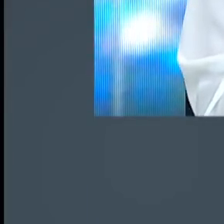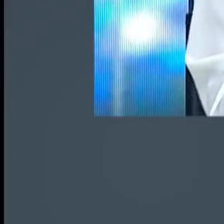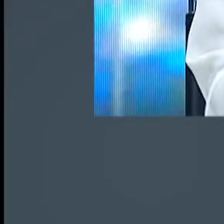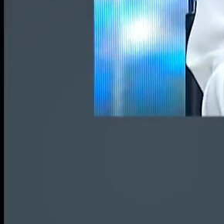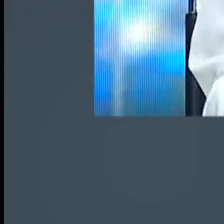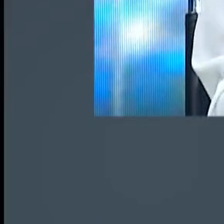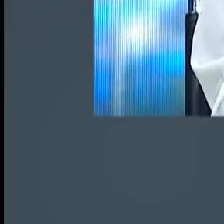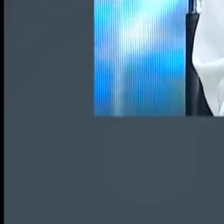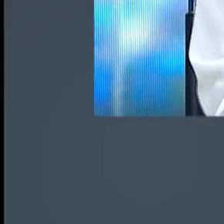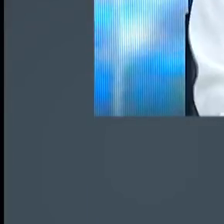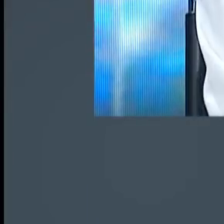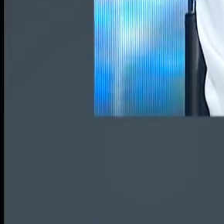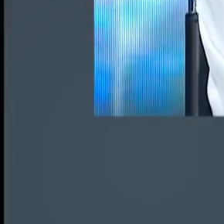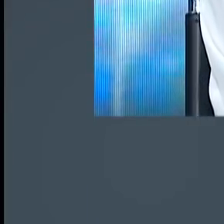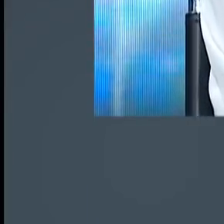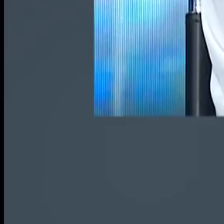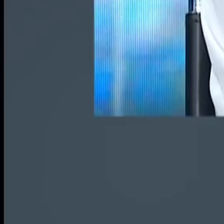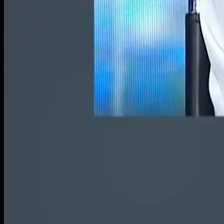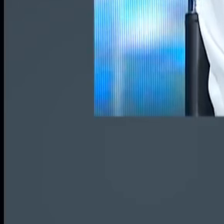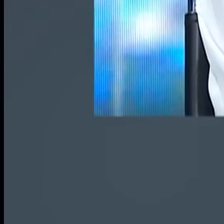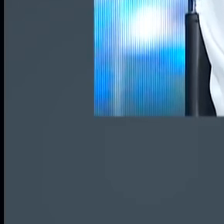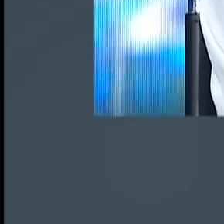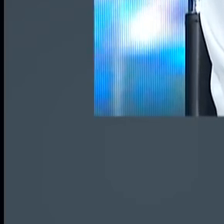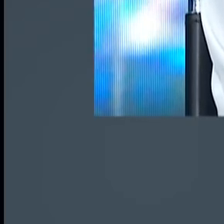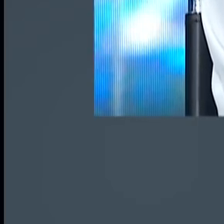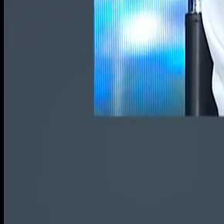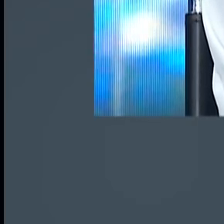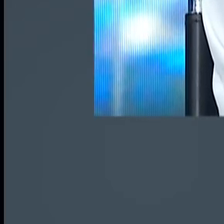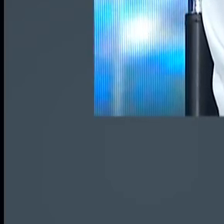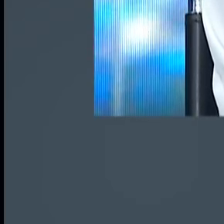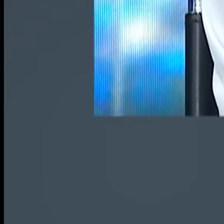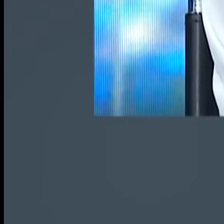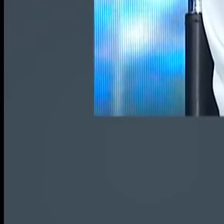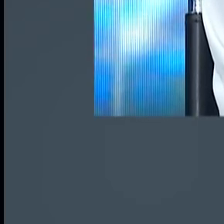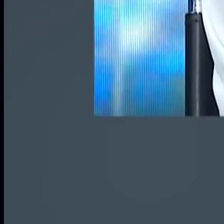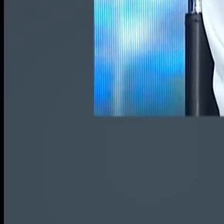את יום הזיכרון, פותח את חגיגות העצמאות. אתה נמצא שם, אירן.